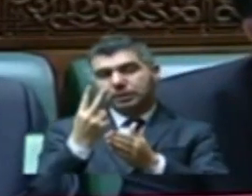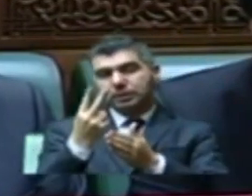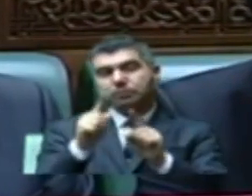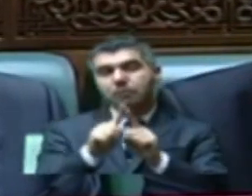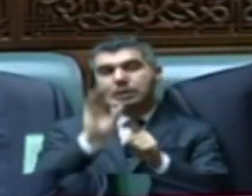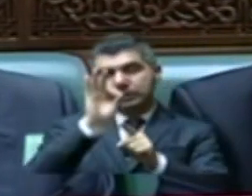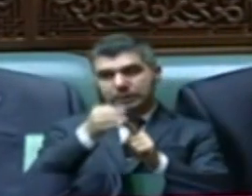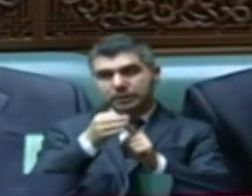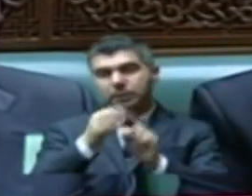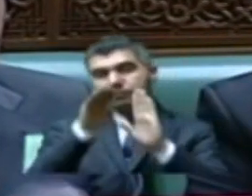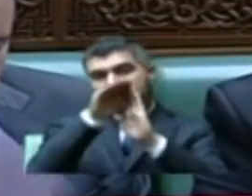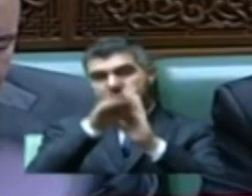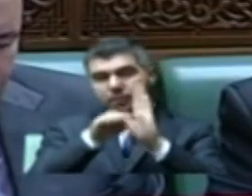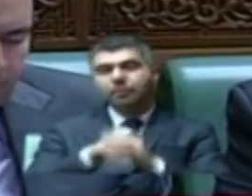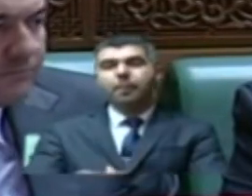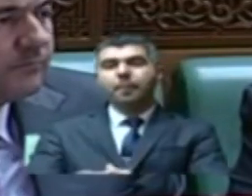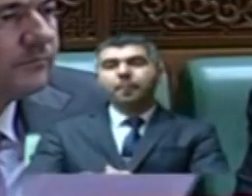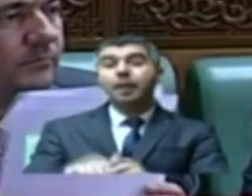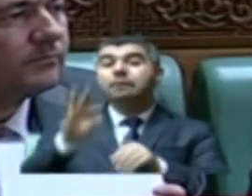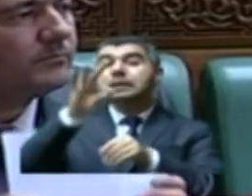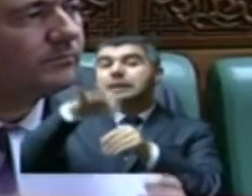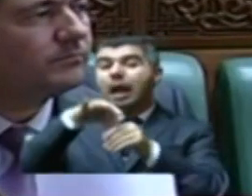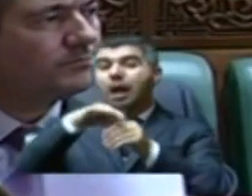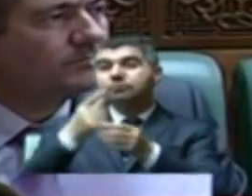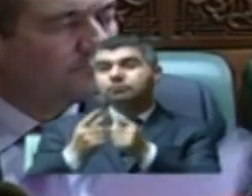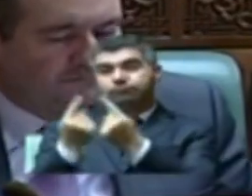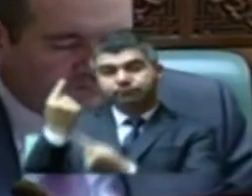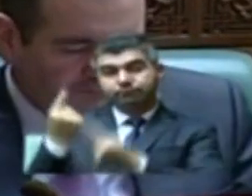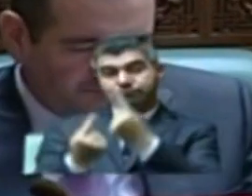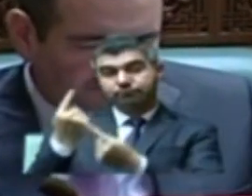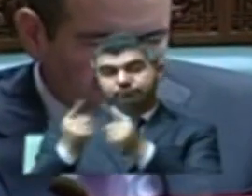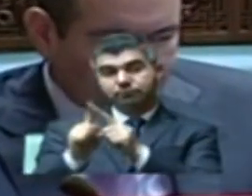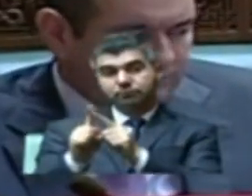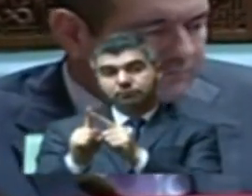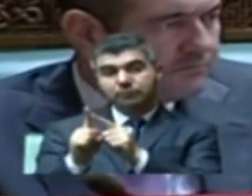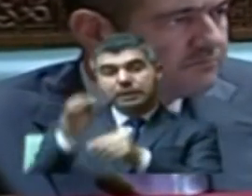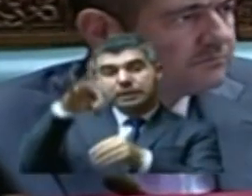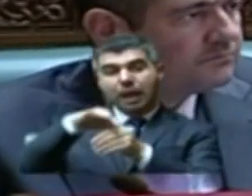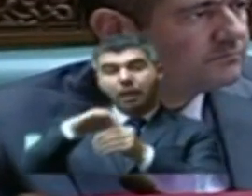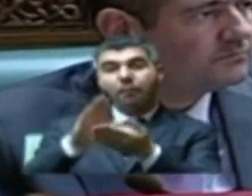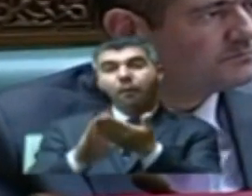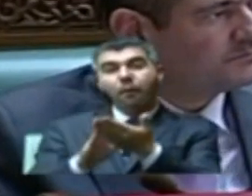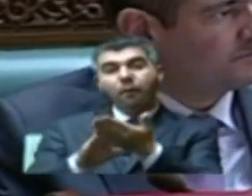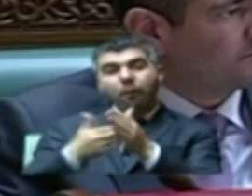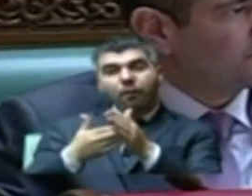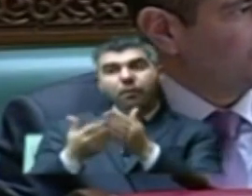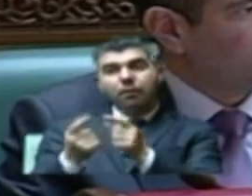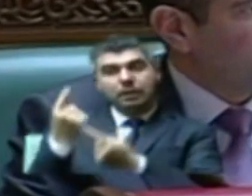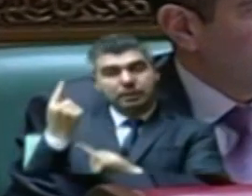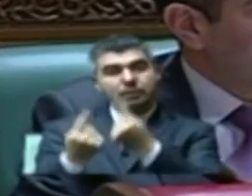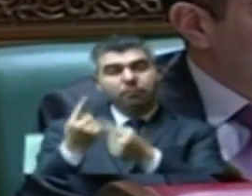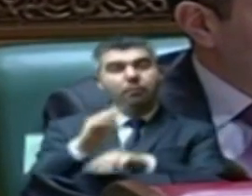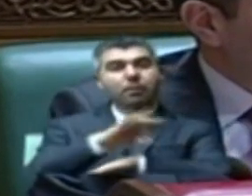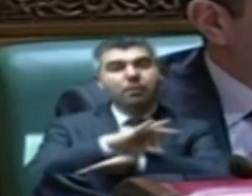و24 نائب، وكيتم انتخاب ديالهم من طرف الهيئة الناخبة اللي كتكون ممثلي الموظفين